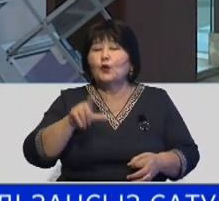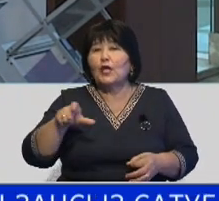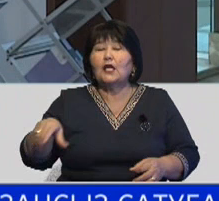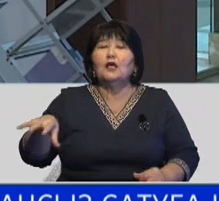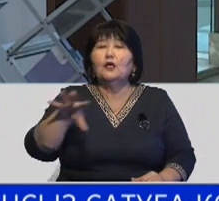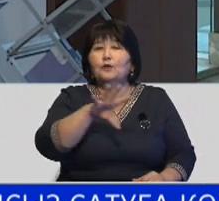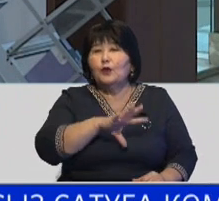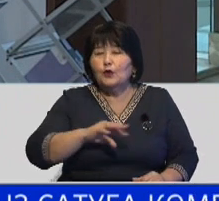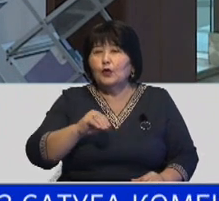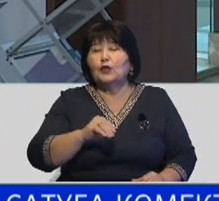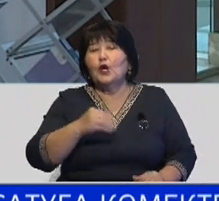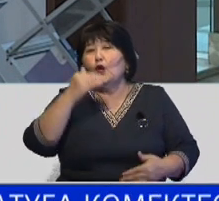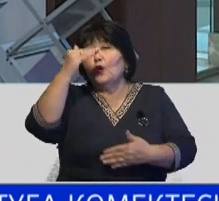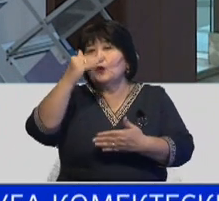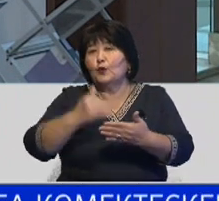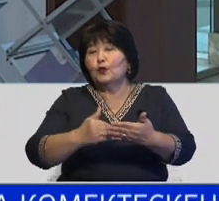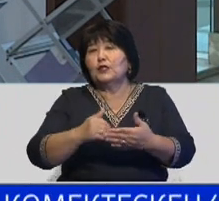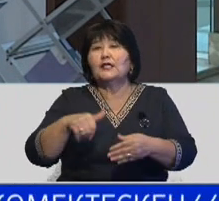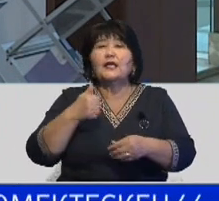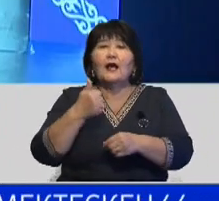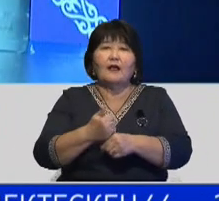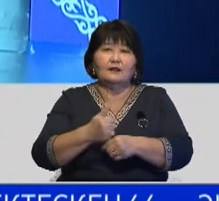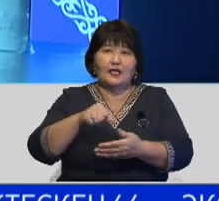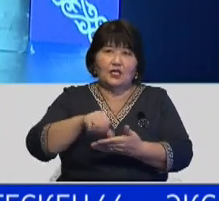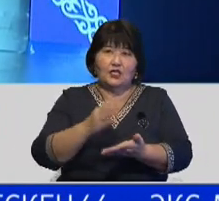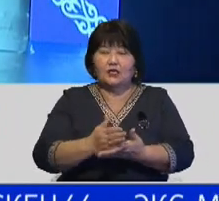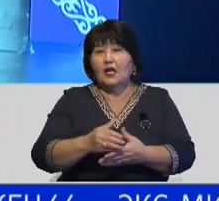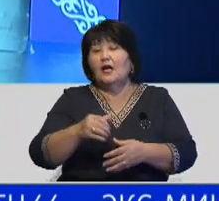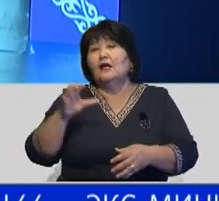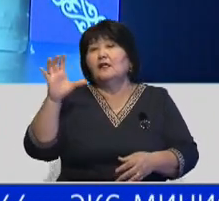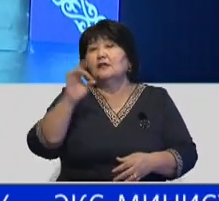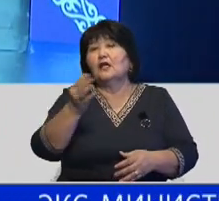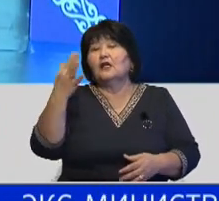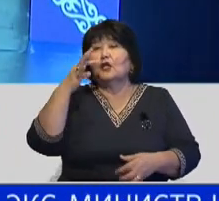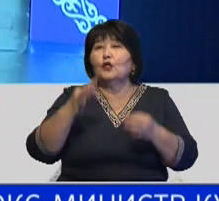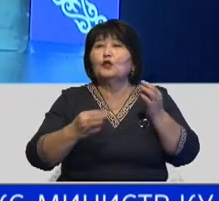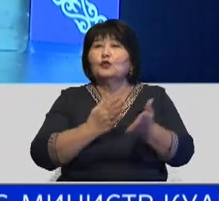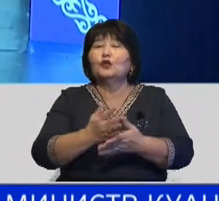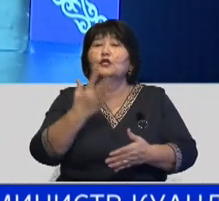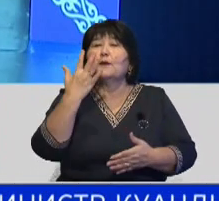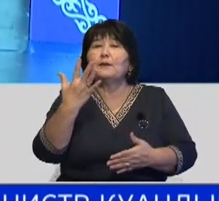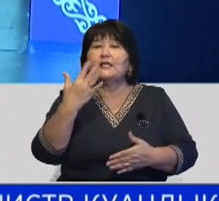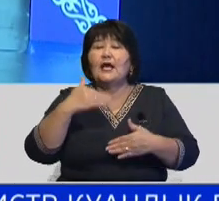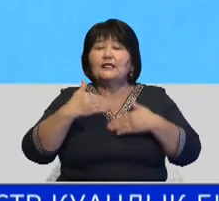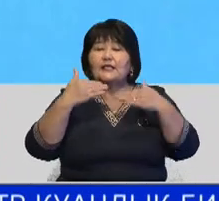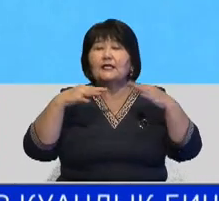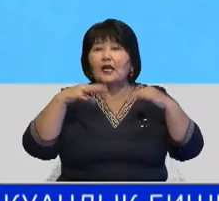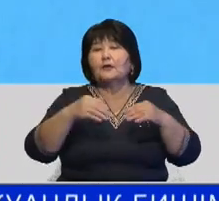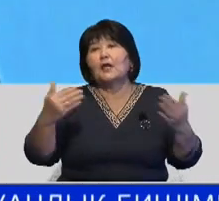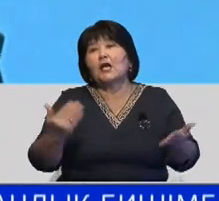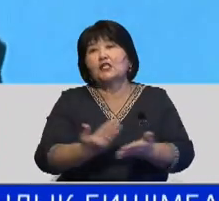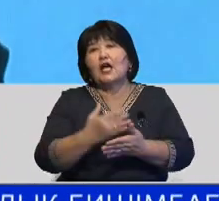бүкіл ана көрсеткіштер бойынша ең алда келе жатыр. Кеңес үкіметі тұсында сот жүйесі 5 сатыны қамтыса,